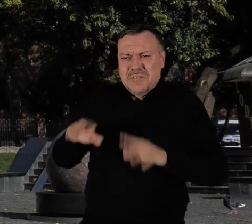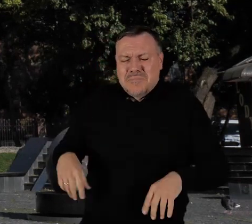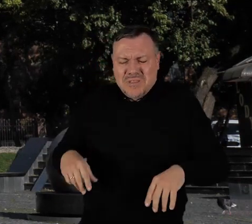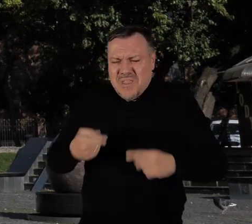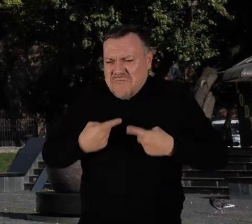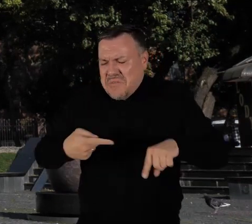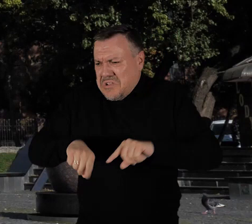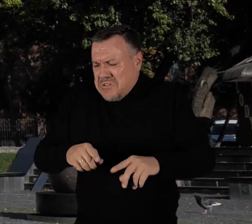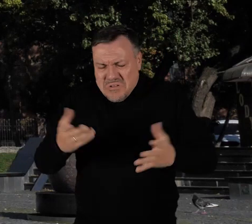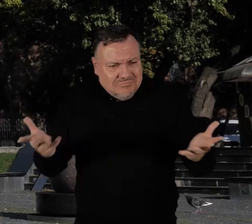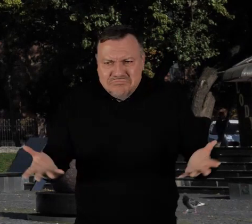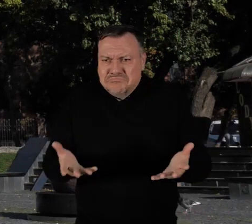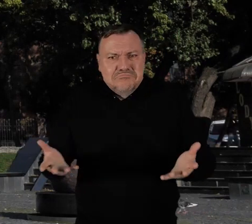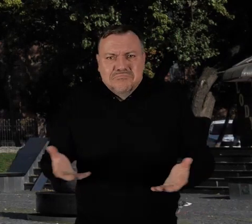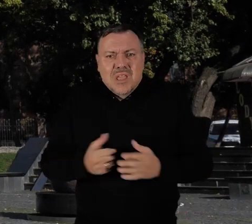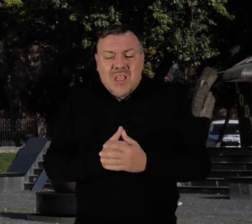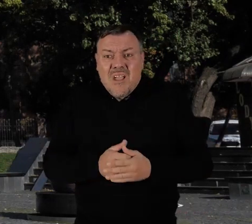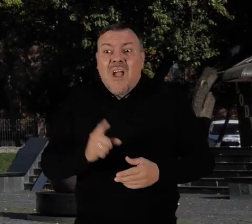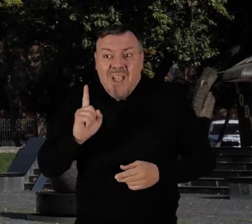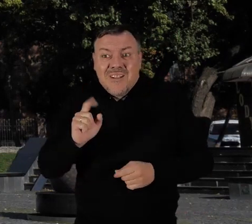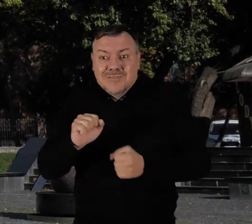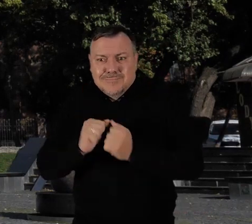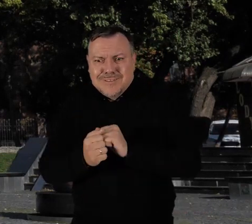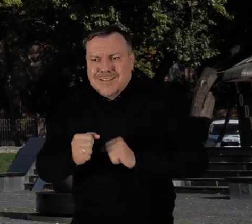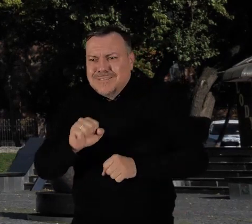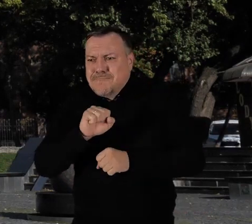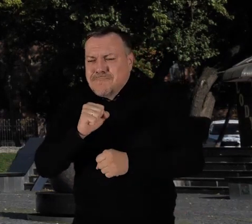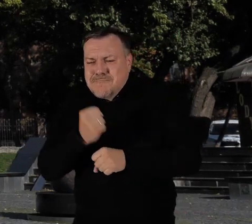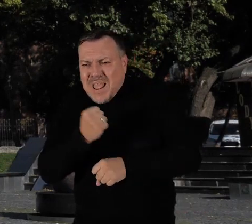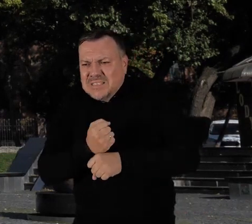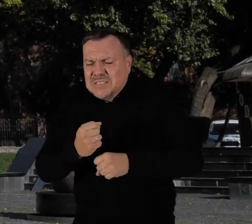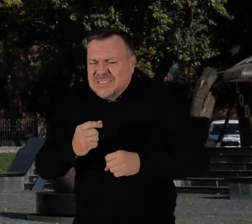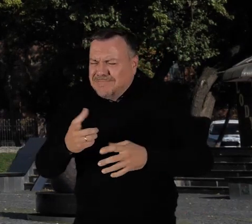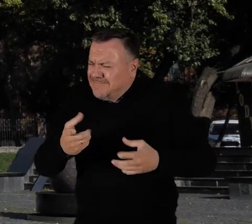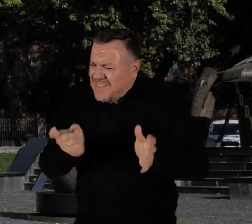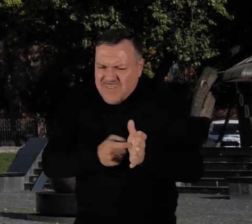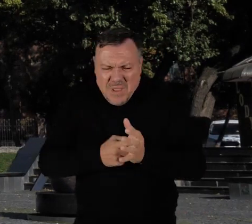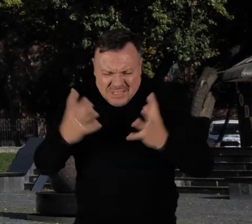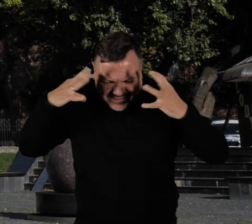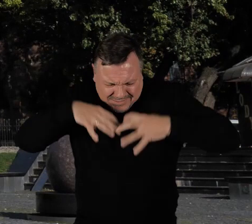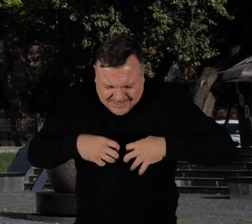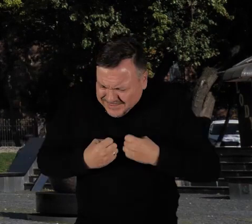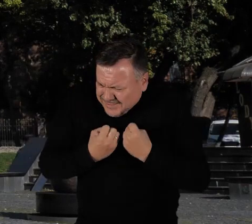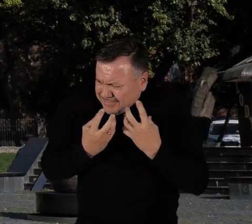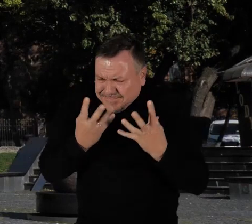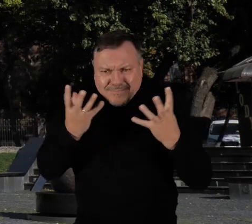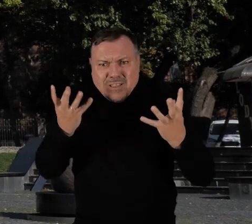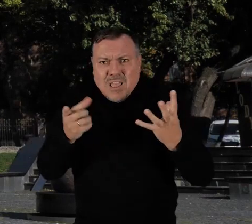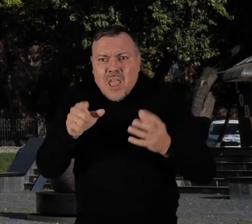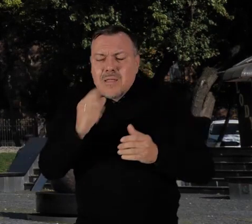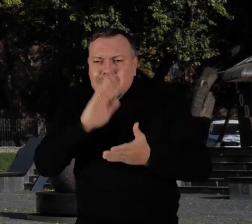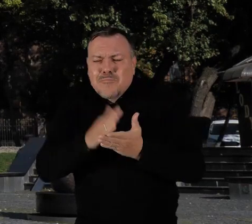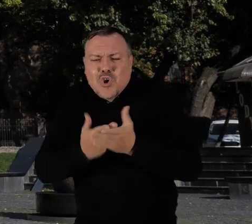myślimy, wykonując je. Są oczywiście prace wymagające bardziej radykalnej eksploatacji głębszych warstw